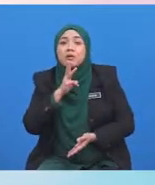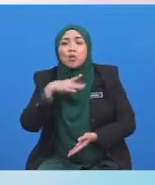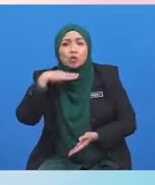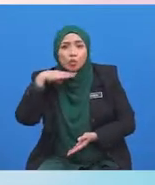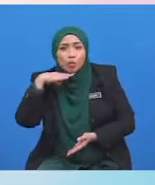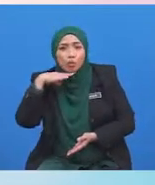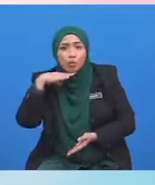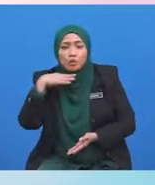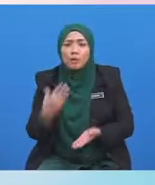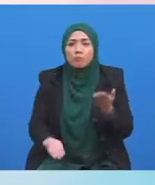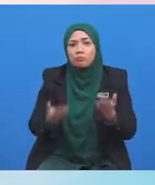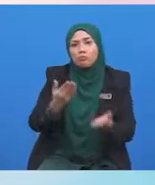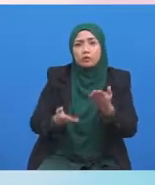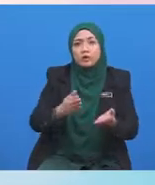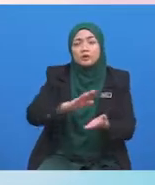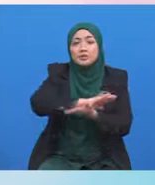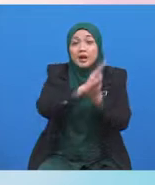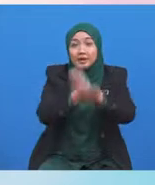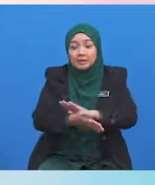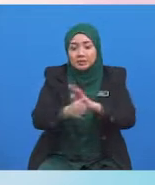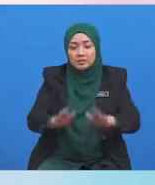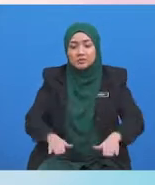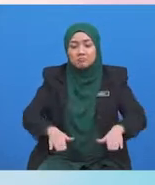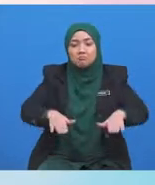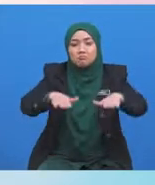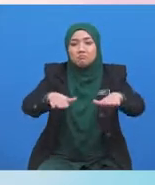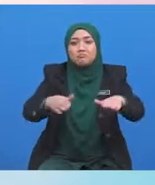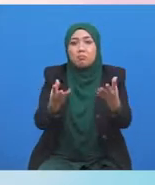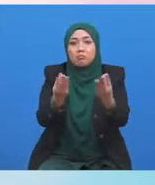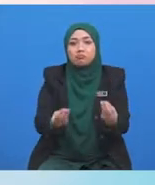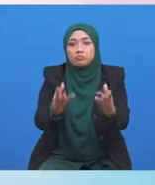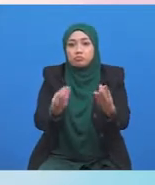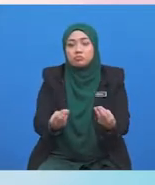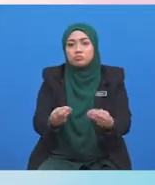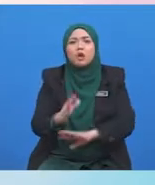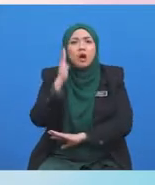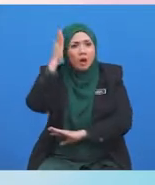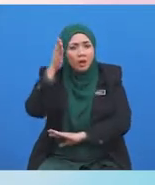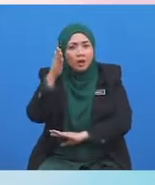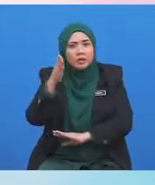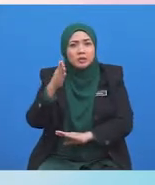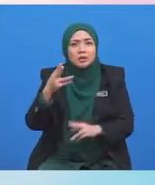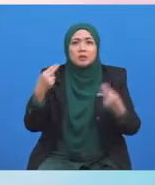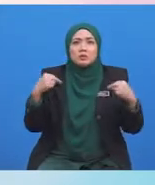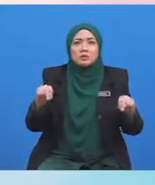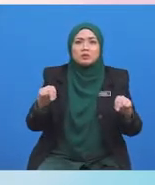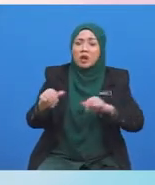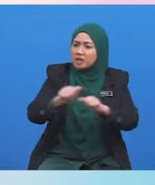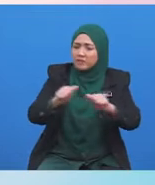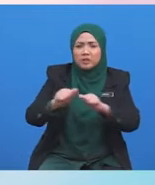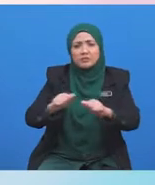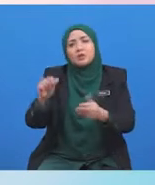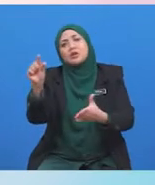runtuhan ataupun banjir lumpur. Ketiadaan bekalan air bersih menyebabkan perniagaan dan aktiviti